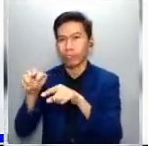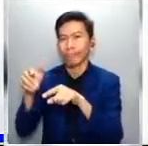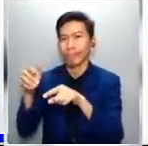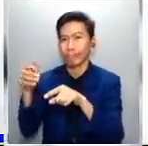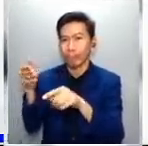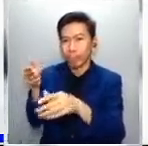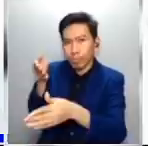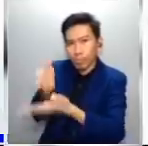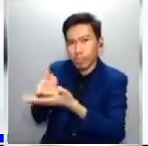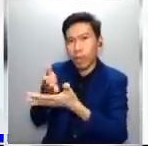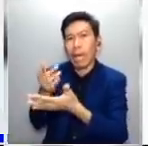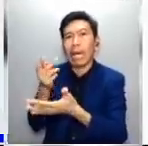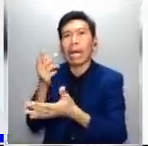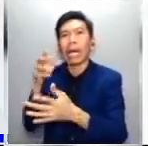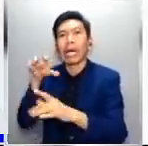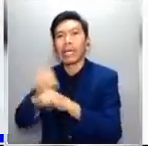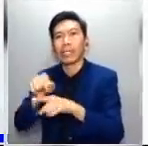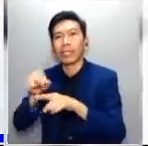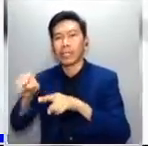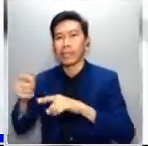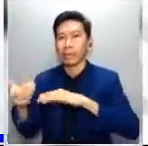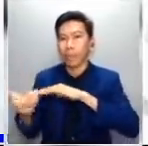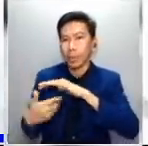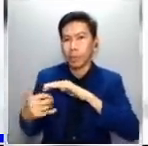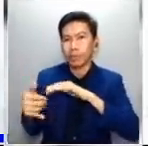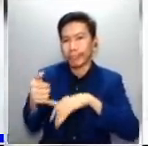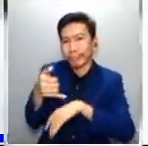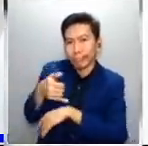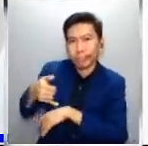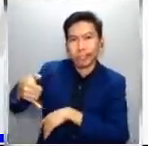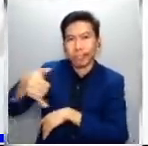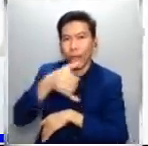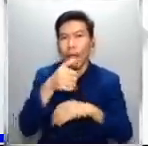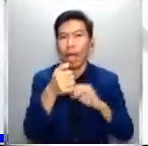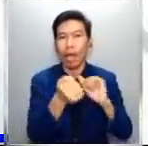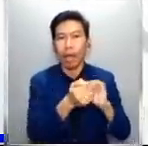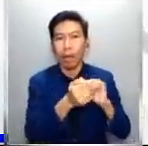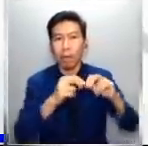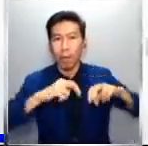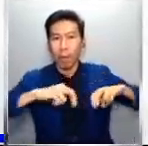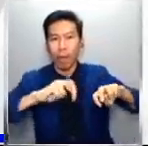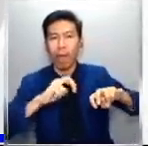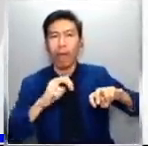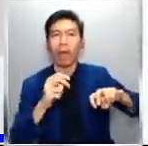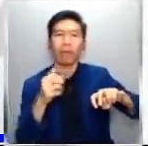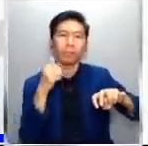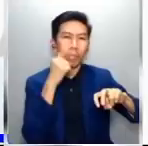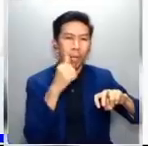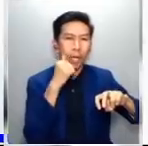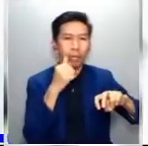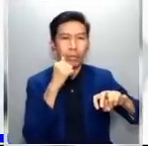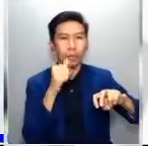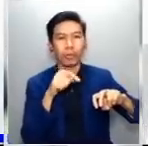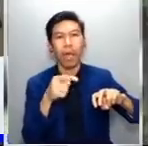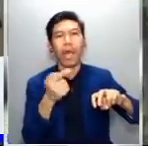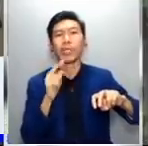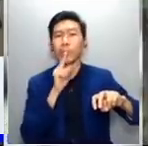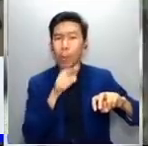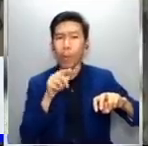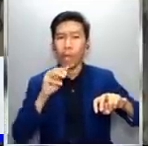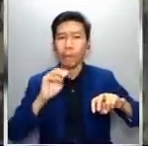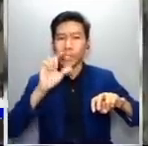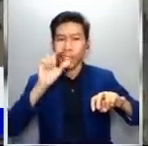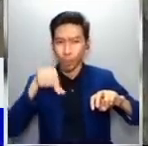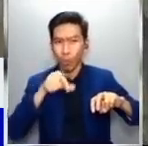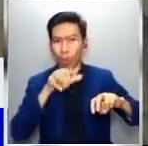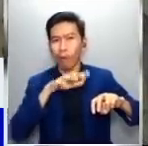ang mga customer na nag-iinuman, kasama ang mga babae, kahit naka-MECQ pa ang NCR ng pasukin noong nakaraang linggo.